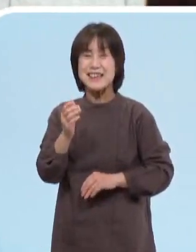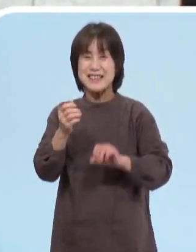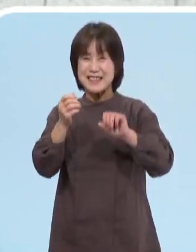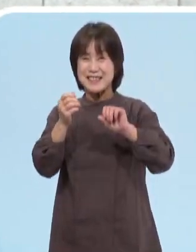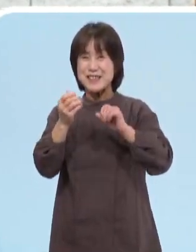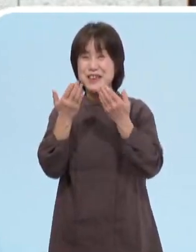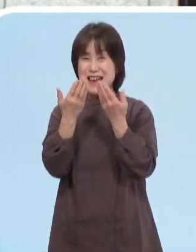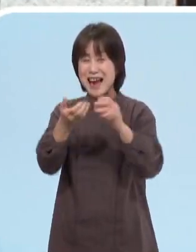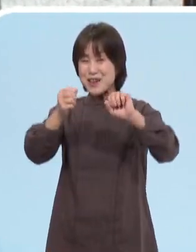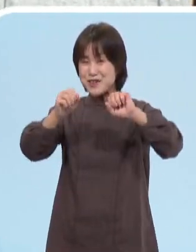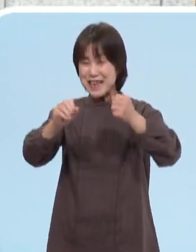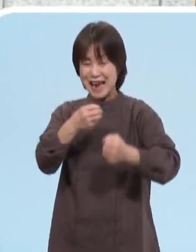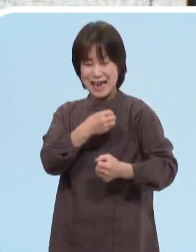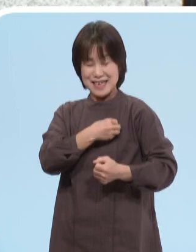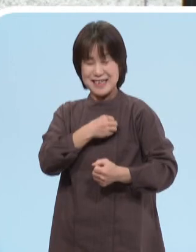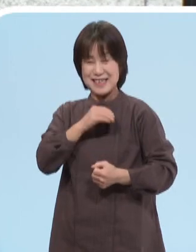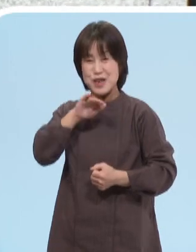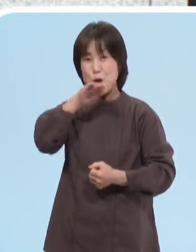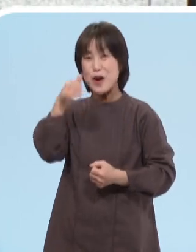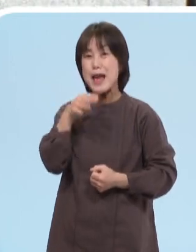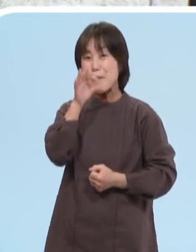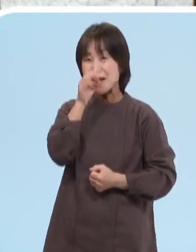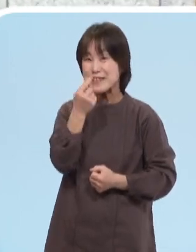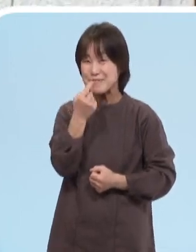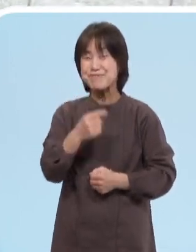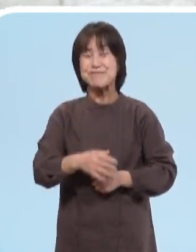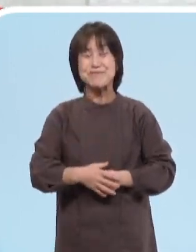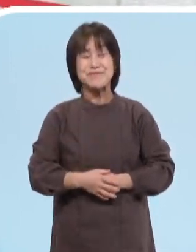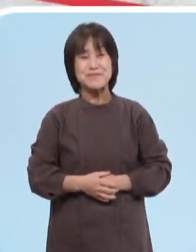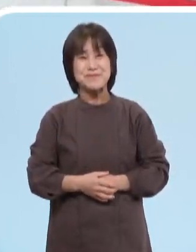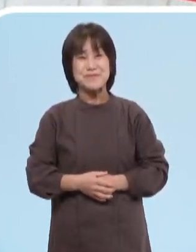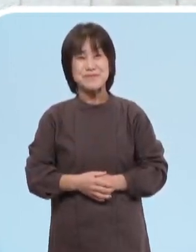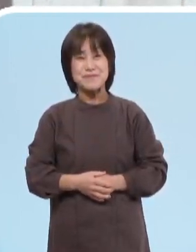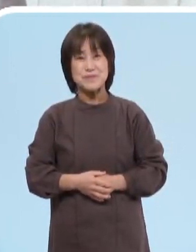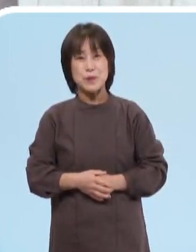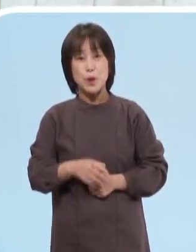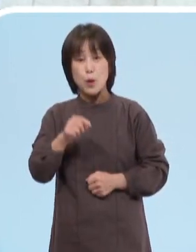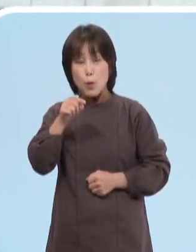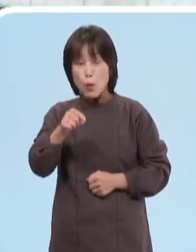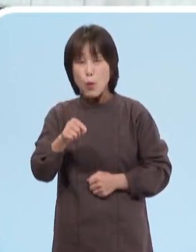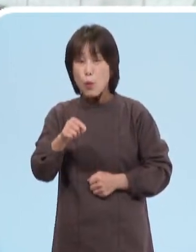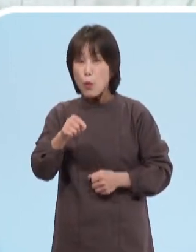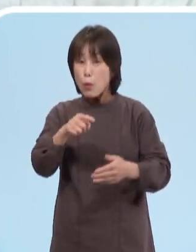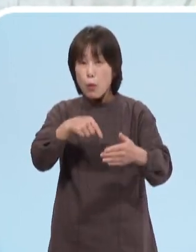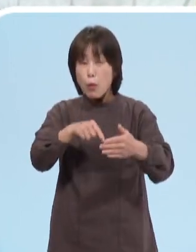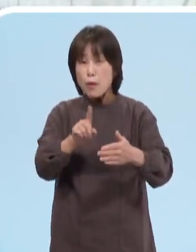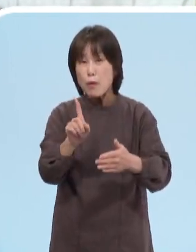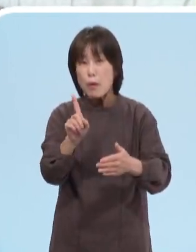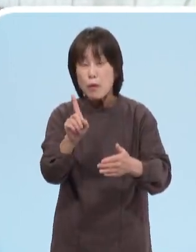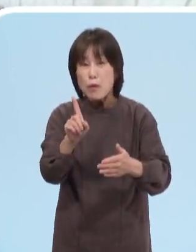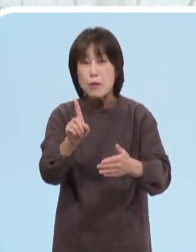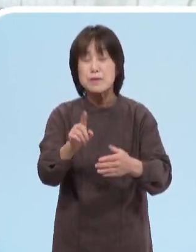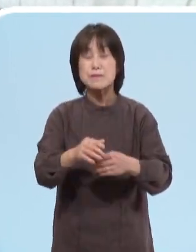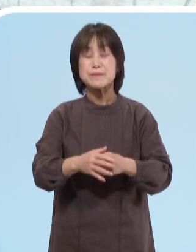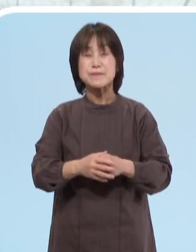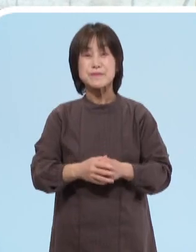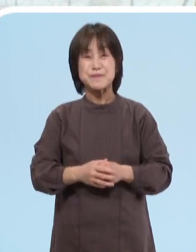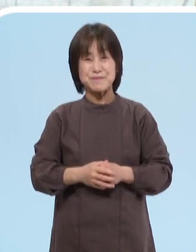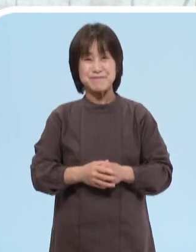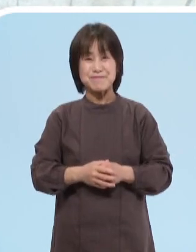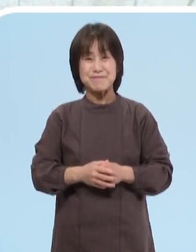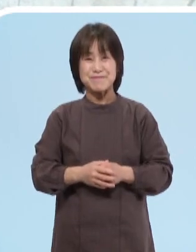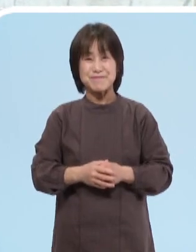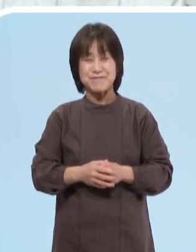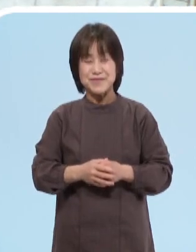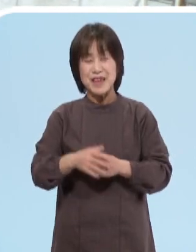します。学芸員の山口と申します。 山口さん、お願いいたします。 お願いします。 こちらはね、どういった施設なんでしょう